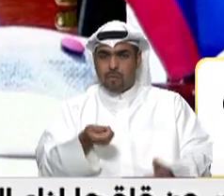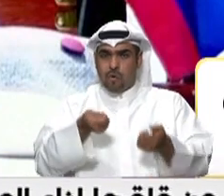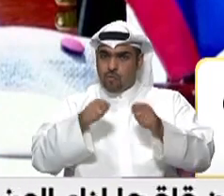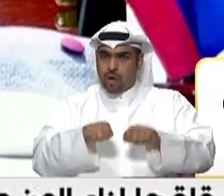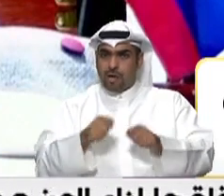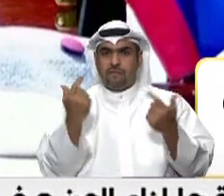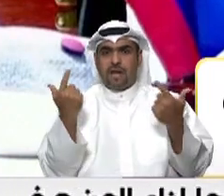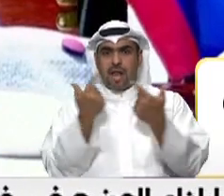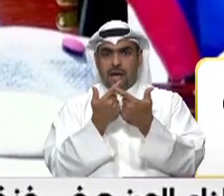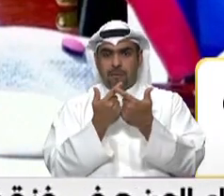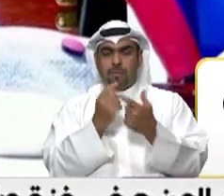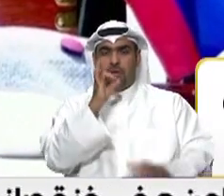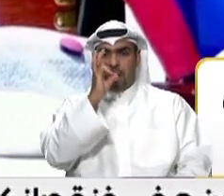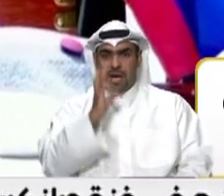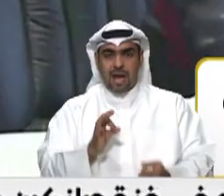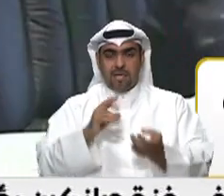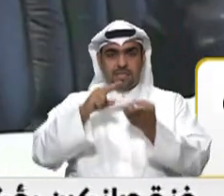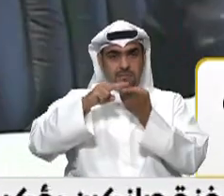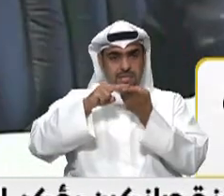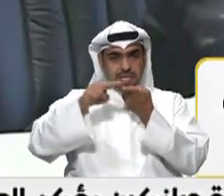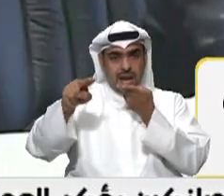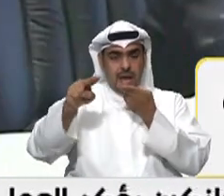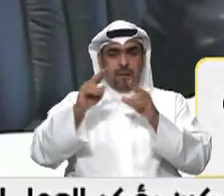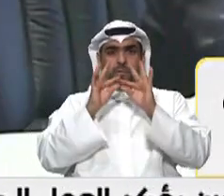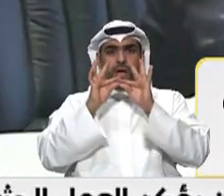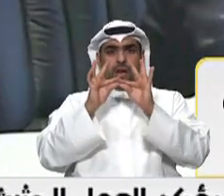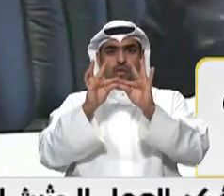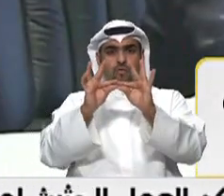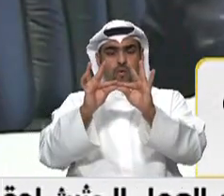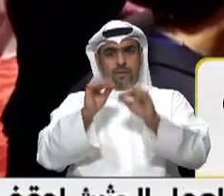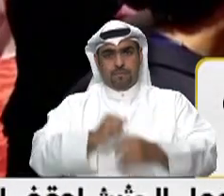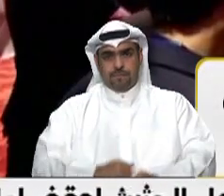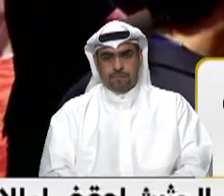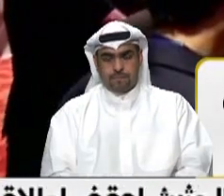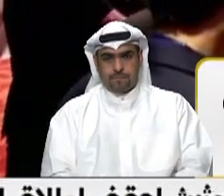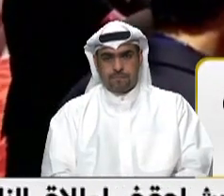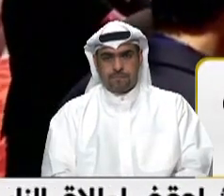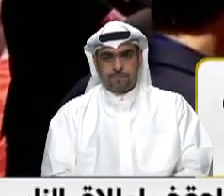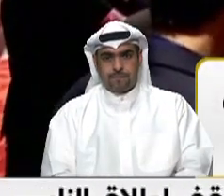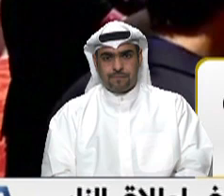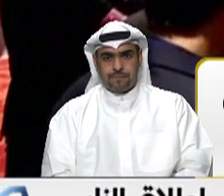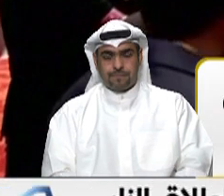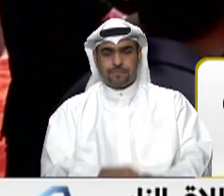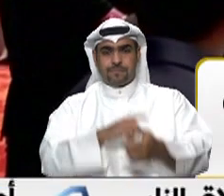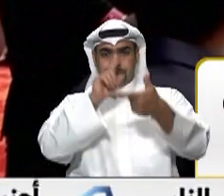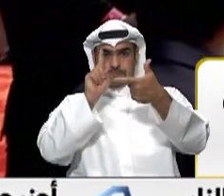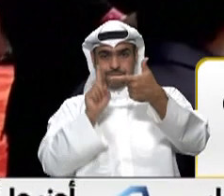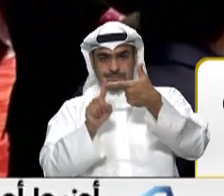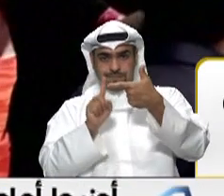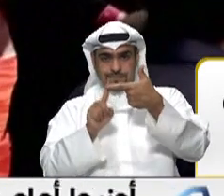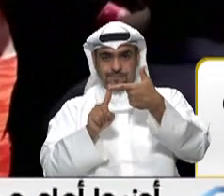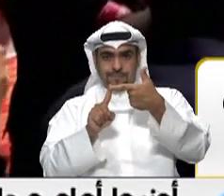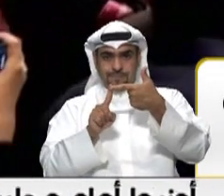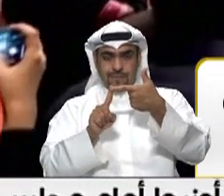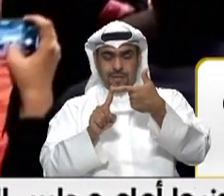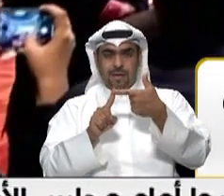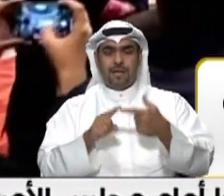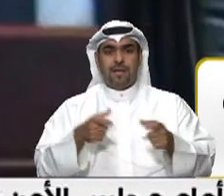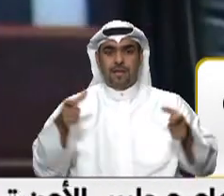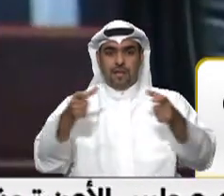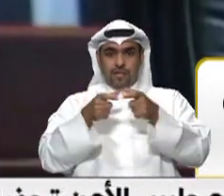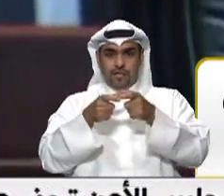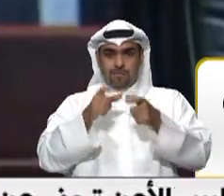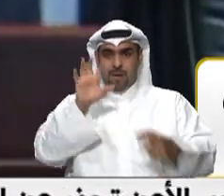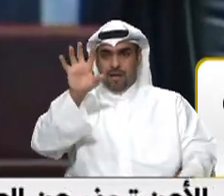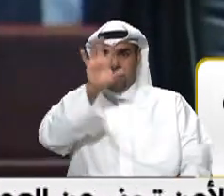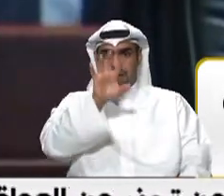الى سلام مستدام لوقف هذه المعاناه الانسانيه ورحبت الرابطه ايضا باجراءات عمليه